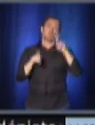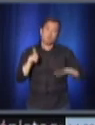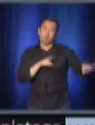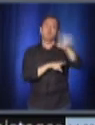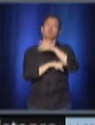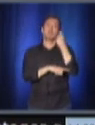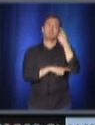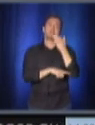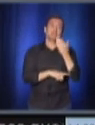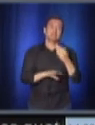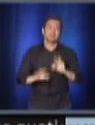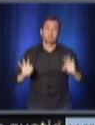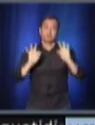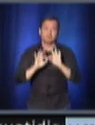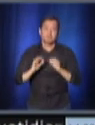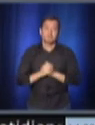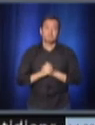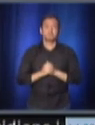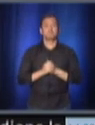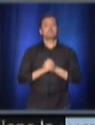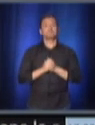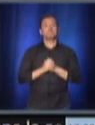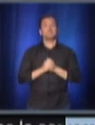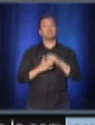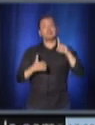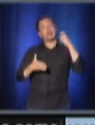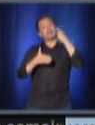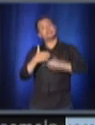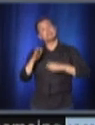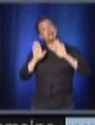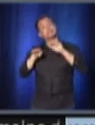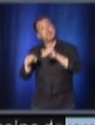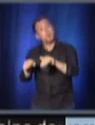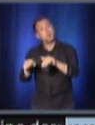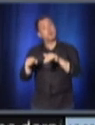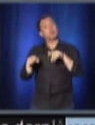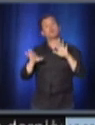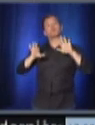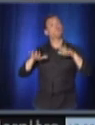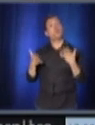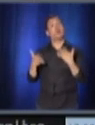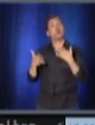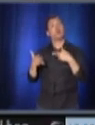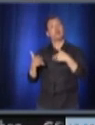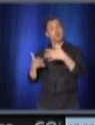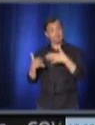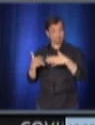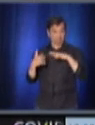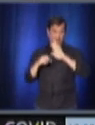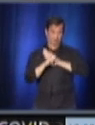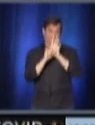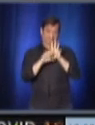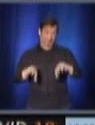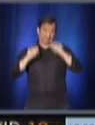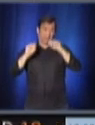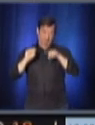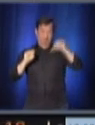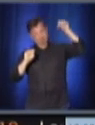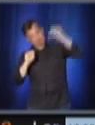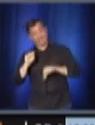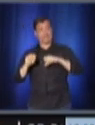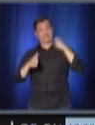dirais que la pire sanction, c'est les jeunes qui ont été contaminés en fin de semaine. Ça, c'est la pire sanction. C'est des gens maintenant qui